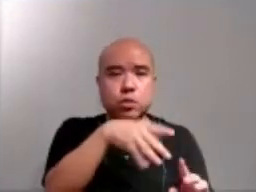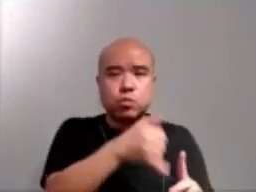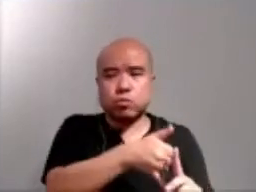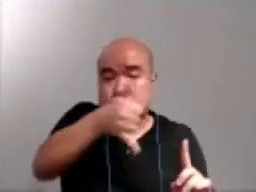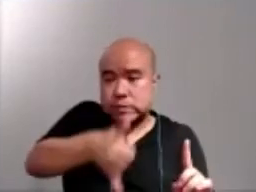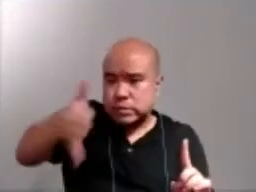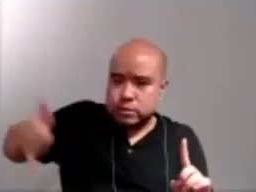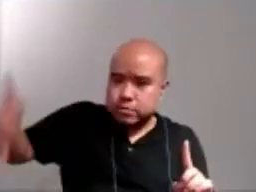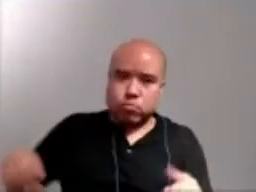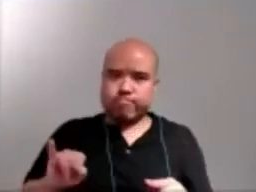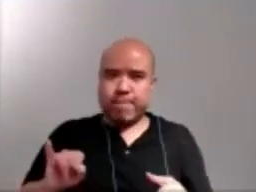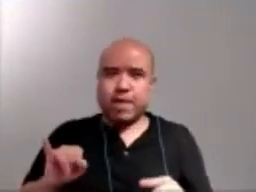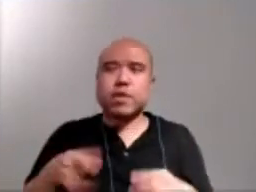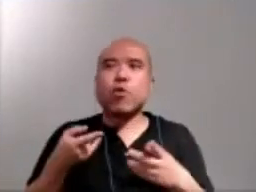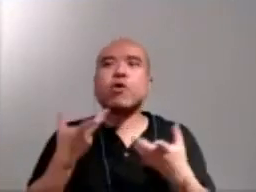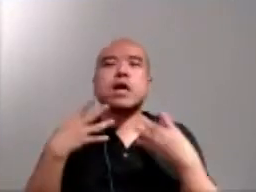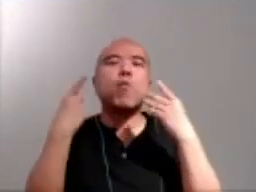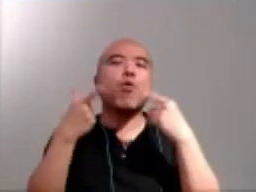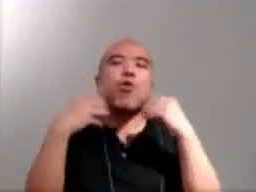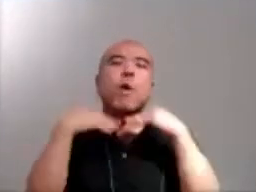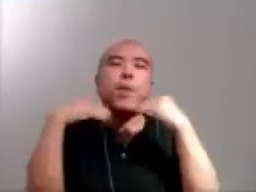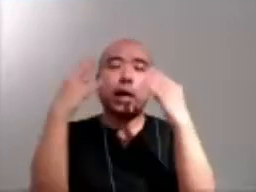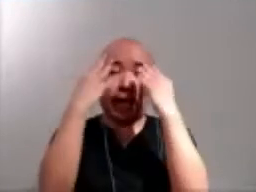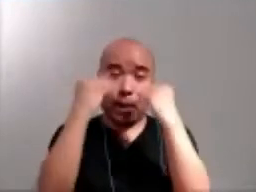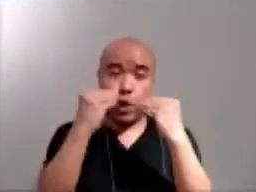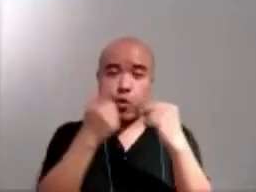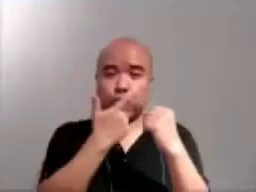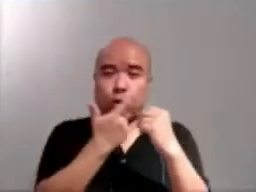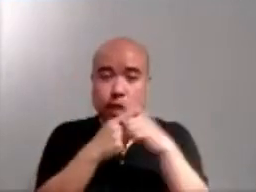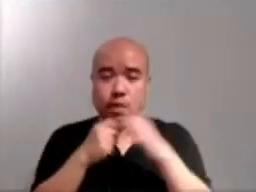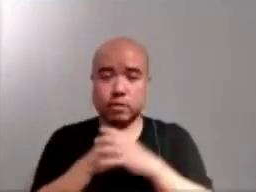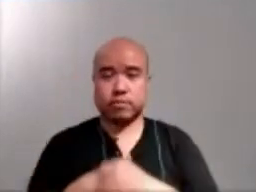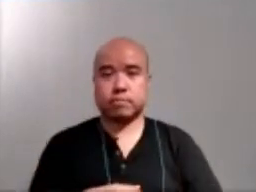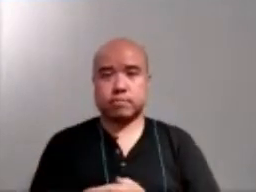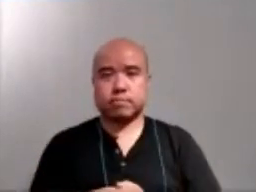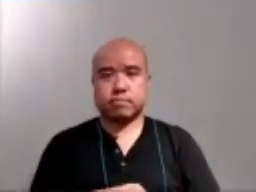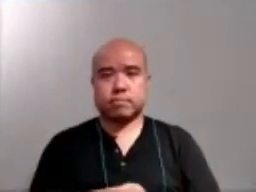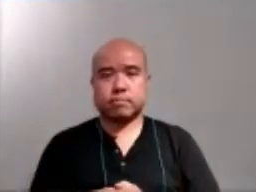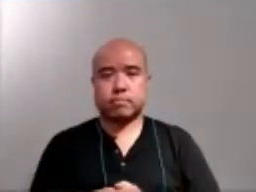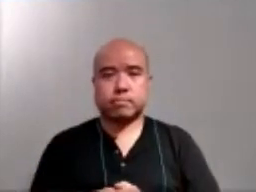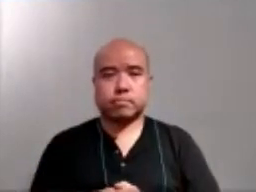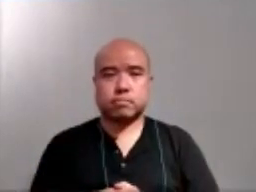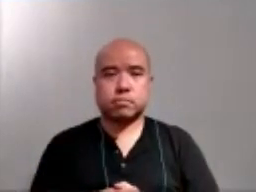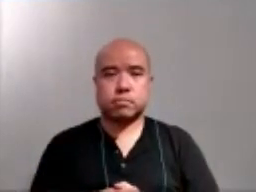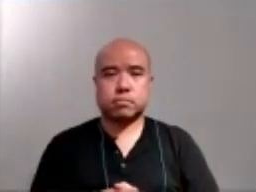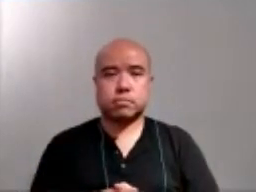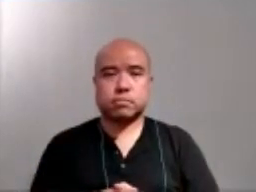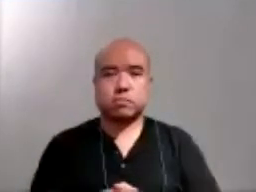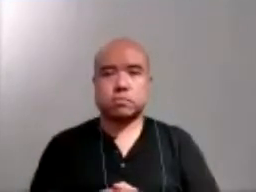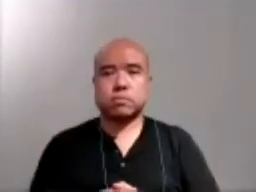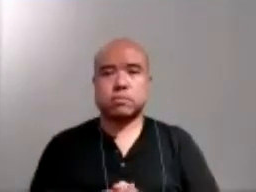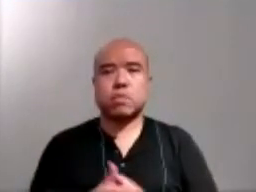選購天天加油站嘅貨品。咁呢一個部分亦都體現咗設計思維入邊以人為本同